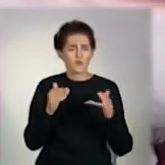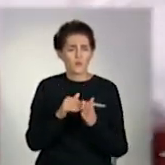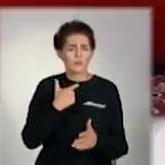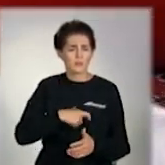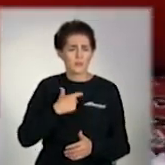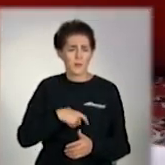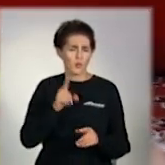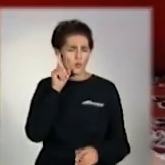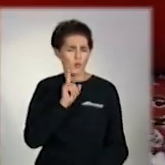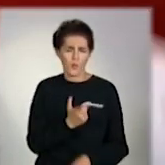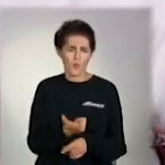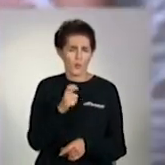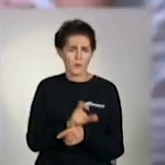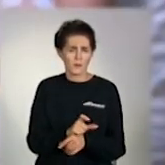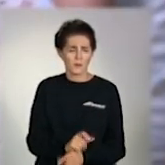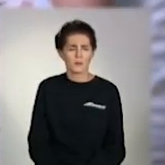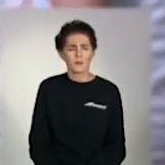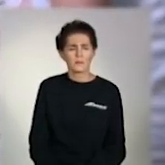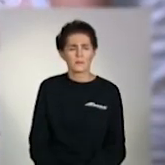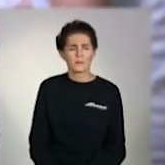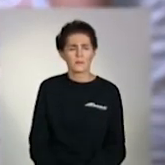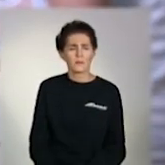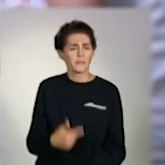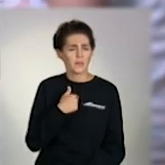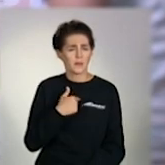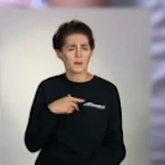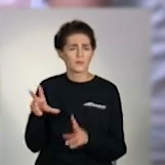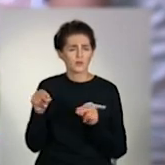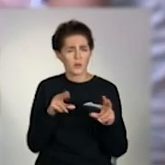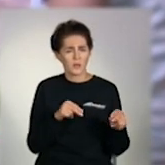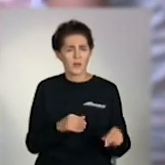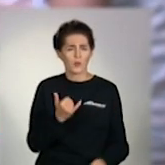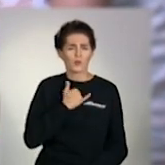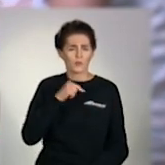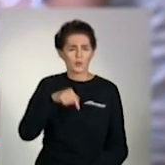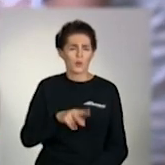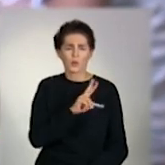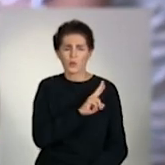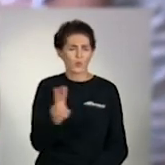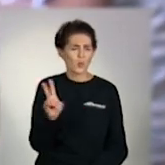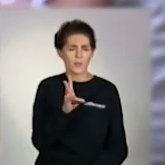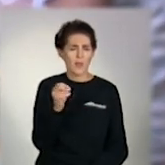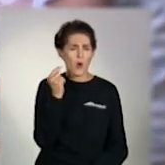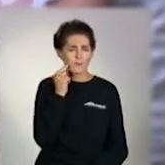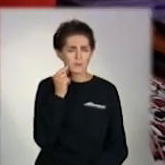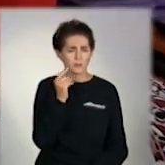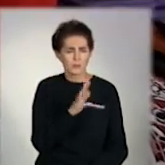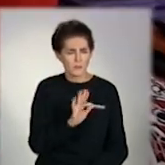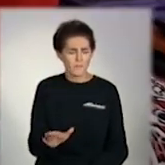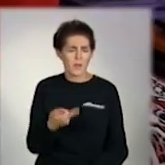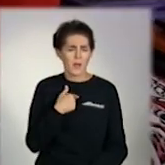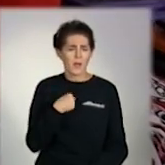почувається цілком комфортно. Я щаслива, і тут мене ніхто не обіжає. Я тут граю